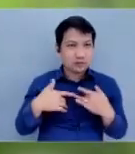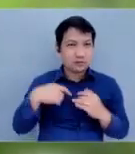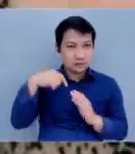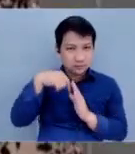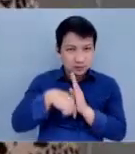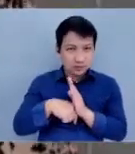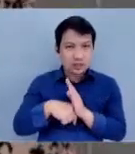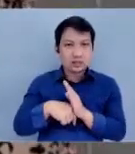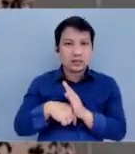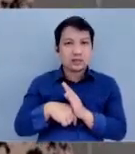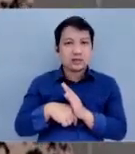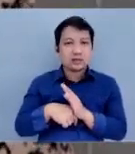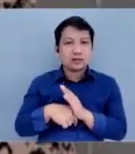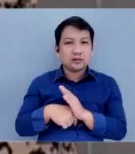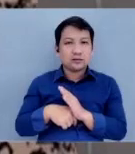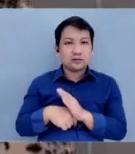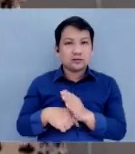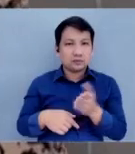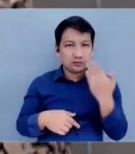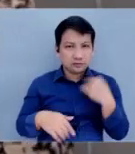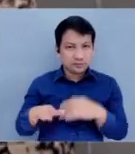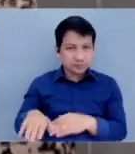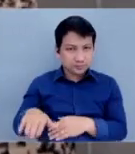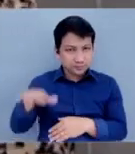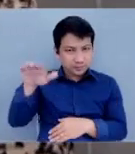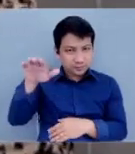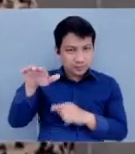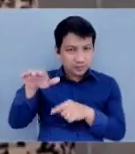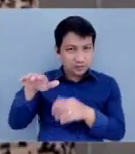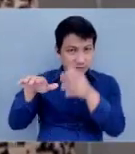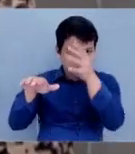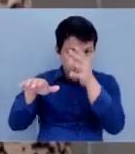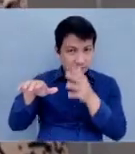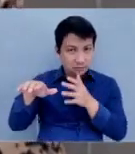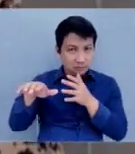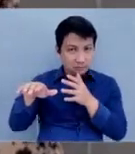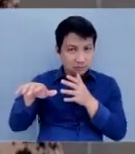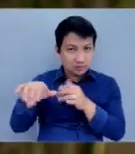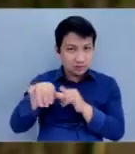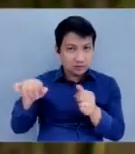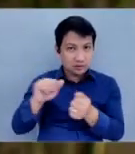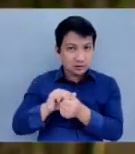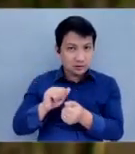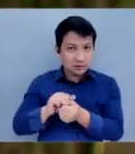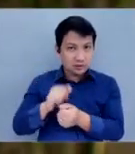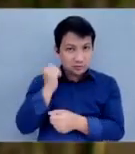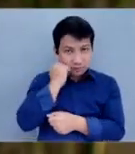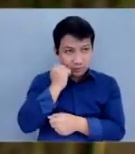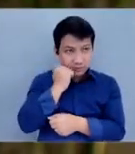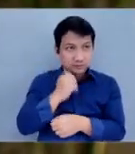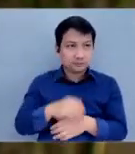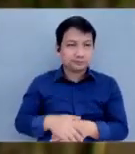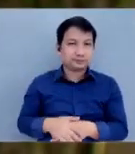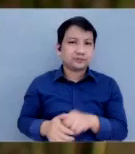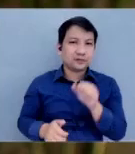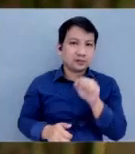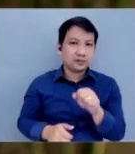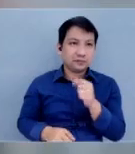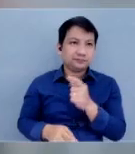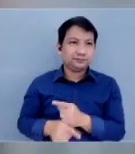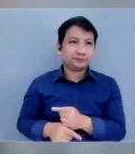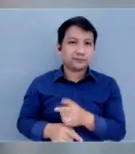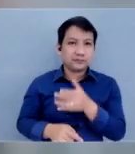pinagmulan. Nung lumalaki ka ba, yung parents mo ba were also there for you all the time? Yes po. Yung mommy